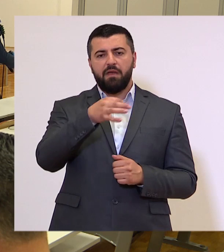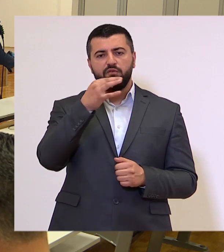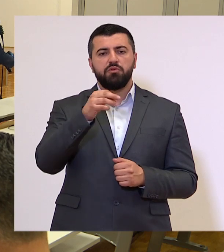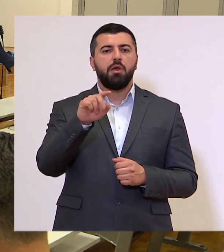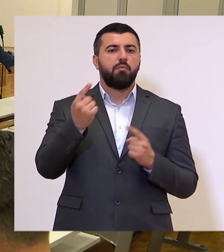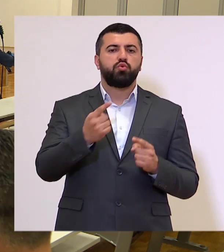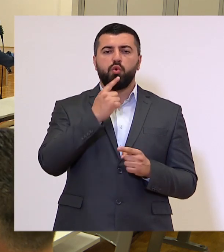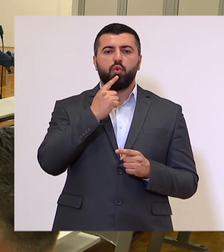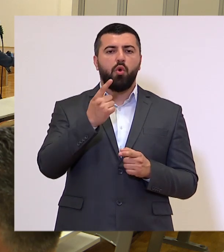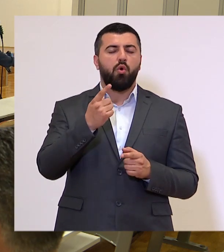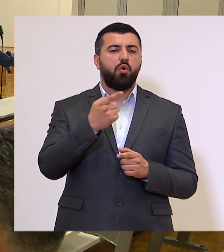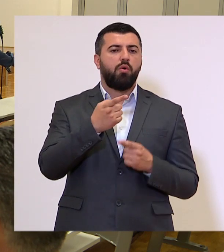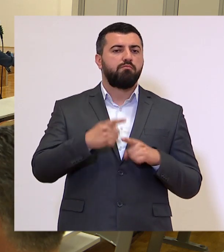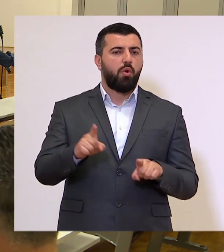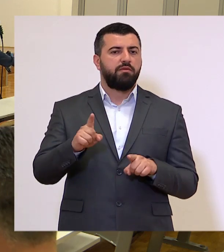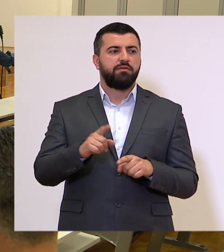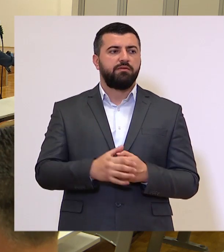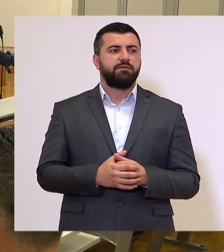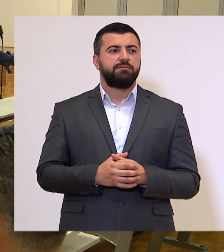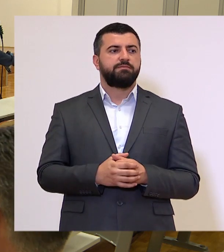postoji neko koji je hospitalizovan pripadnik MUP.